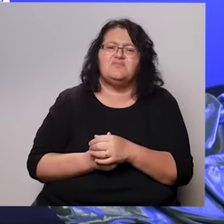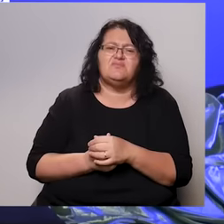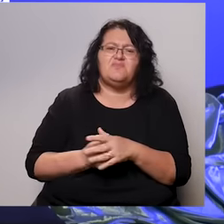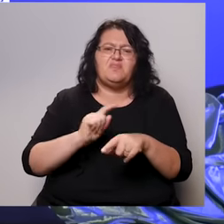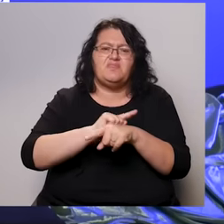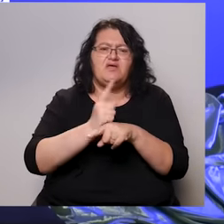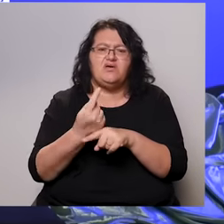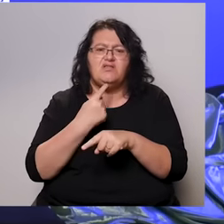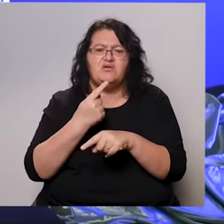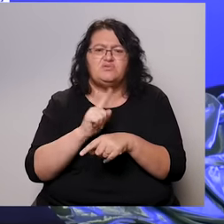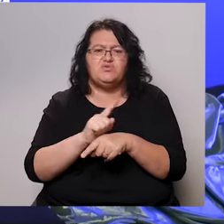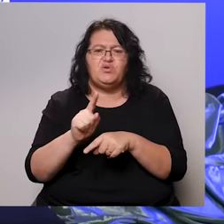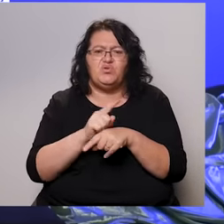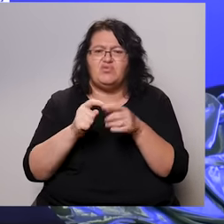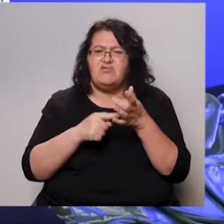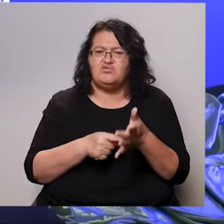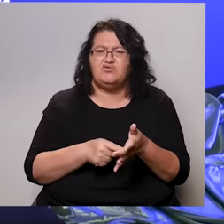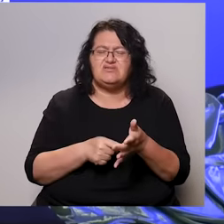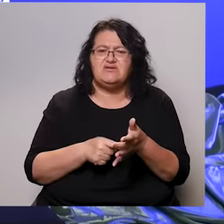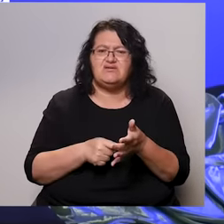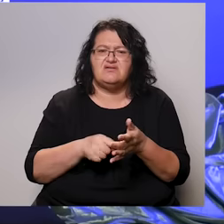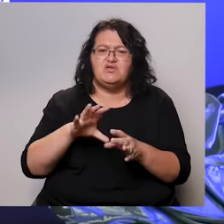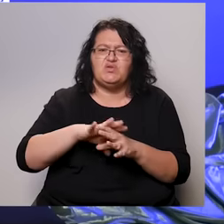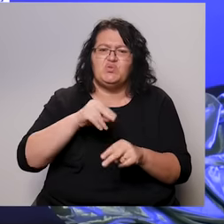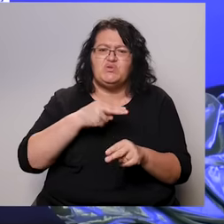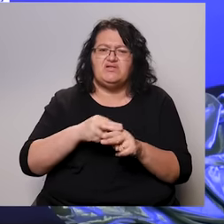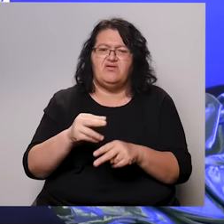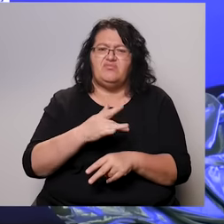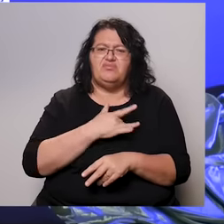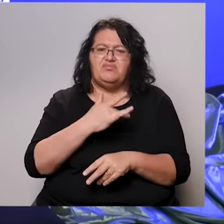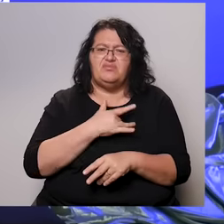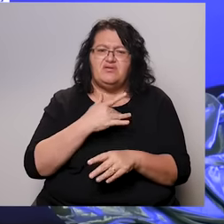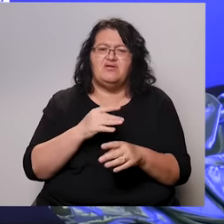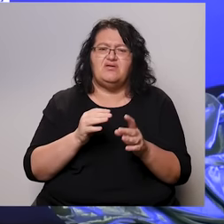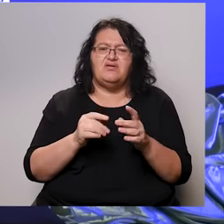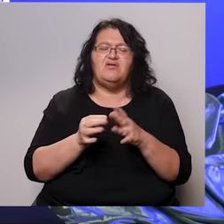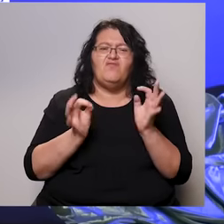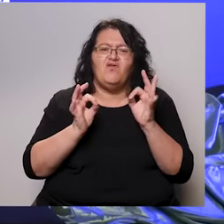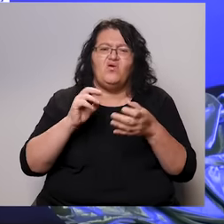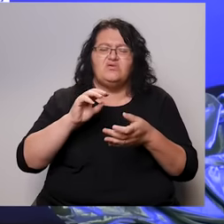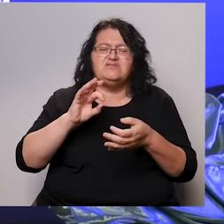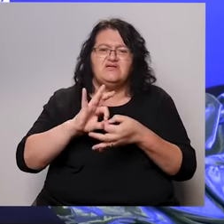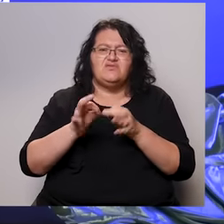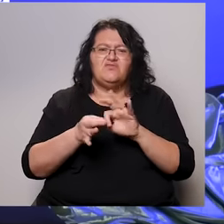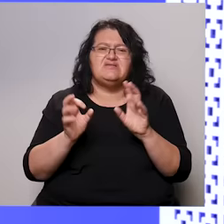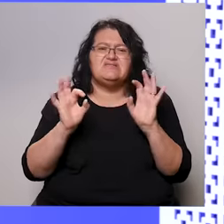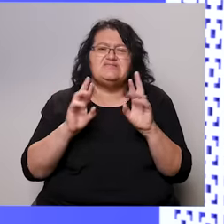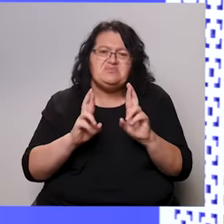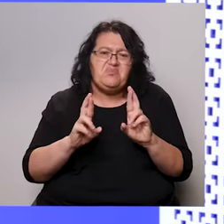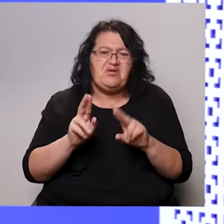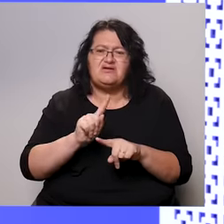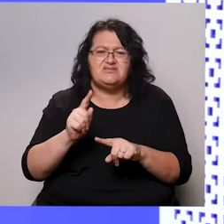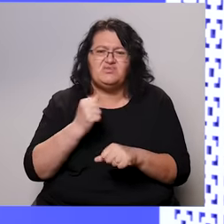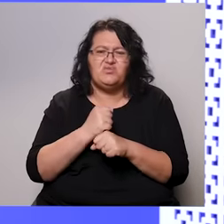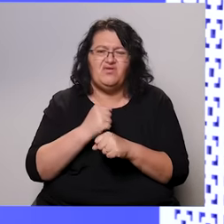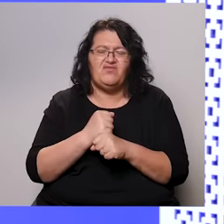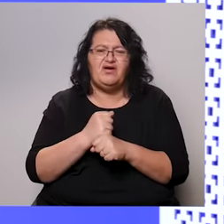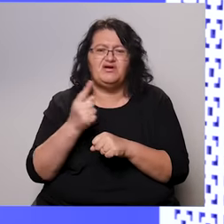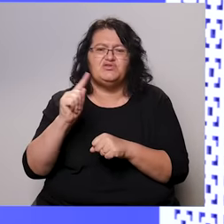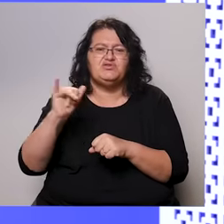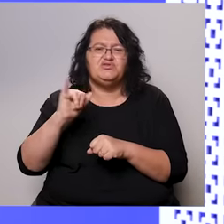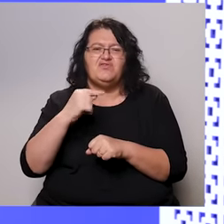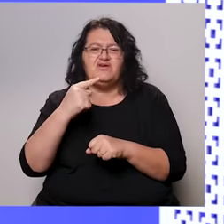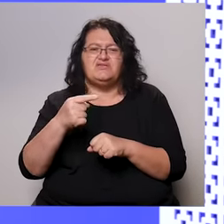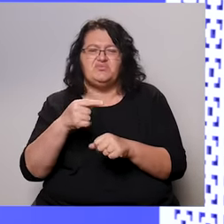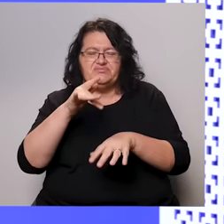Imediat după ce am zis lucrurile acestea, vine Duhul Domnului peste mine, îmi place să folosesc termenul ăsta, deși sper să nu fie crucificat